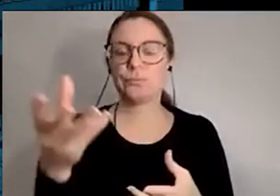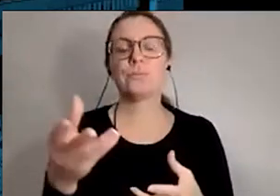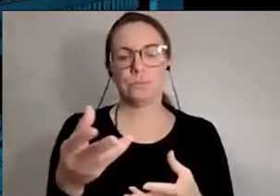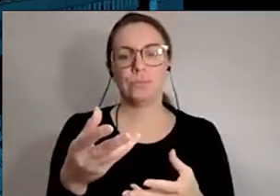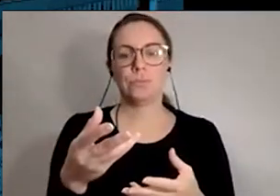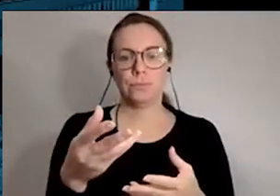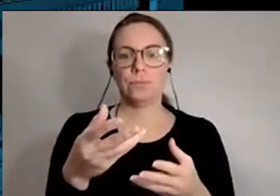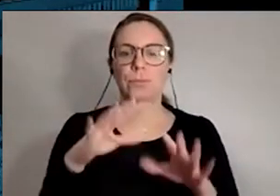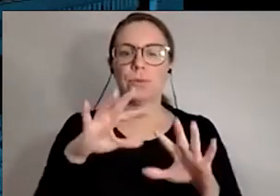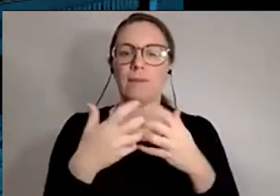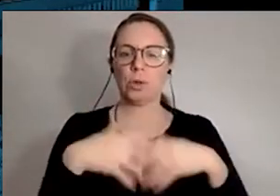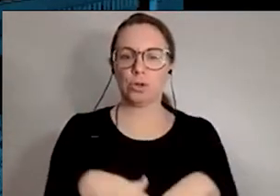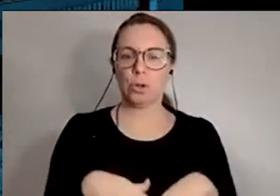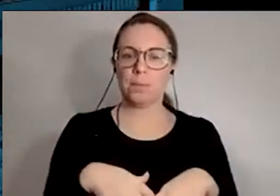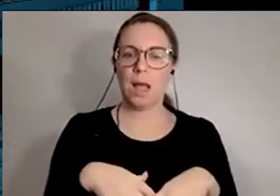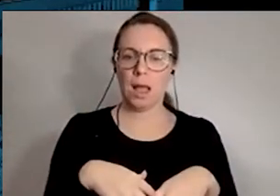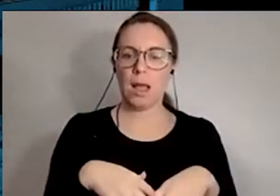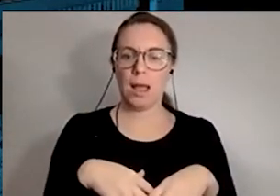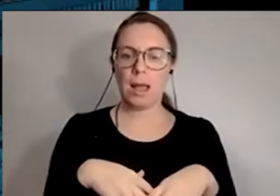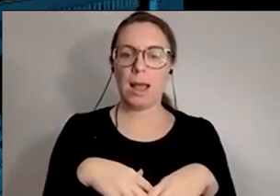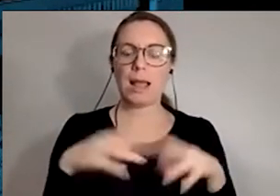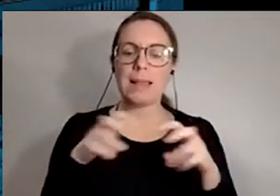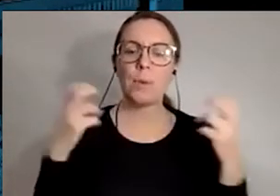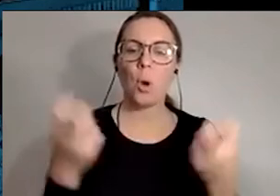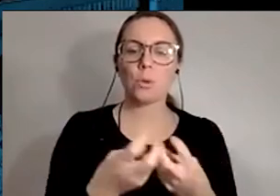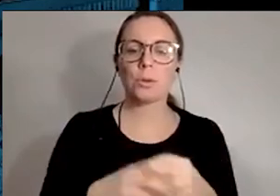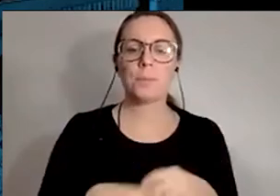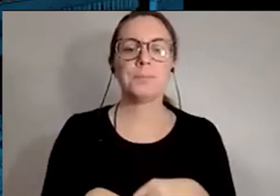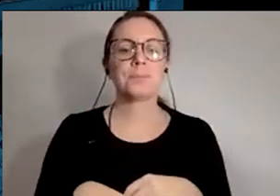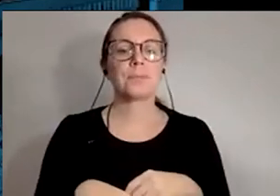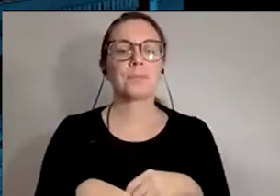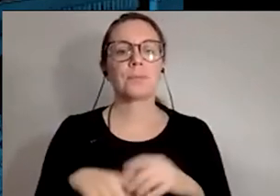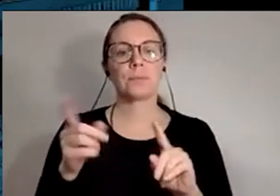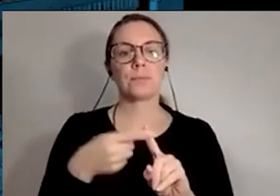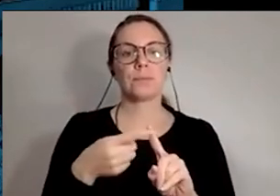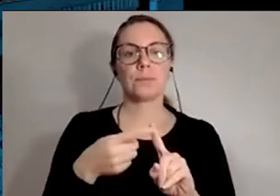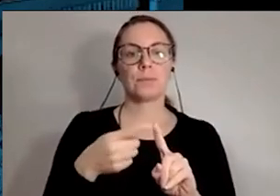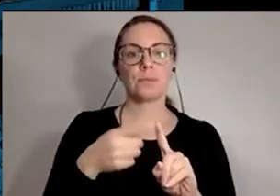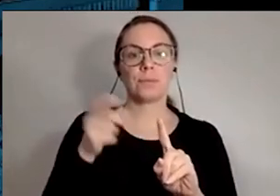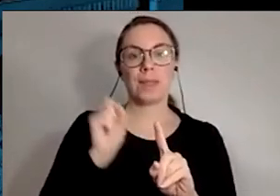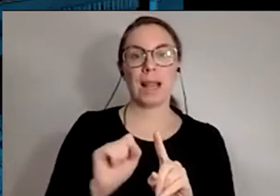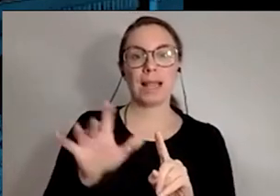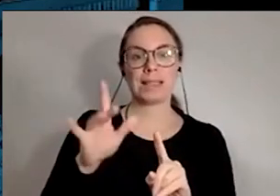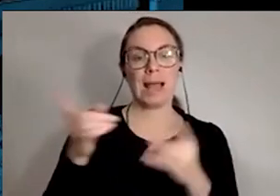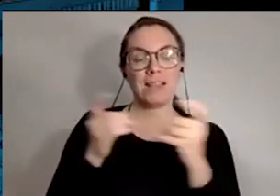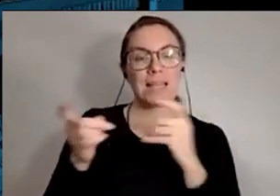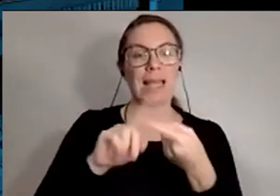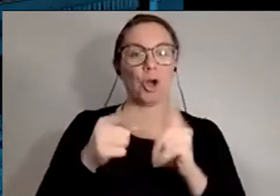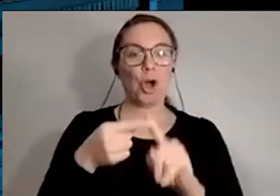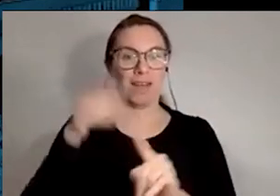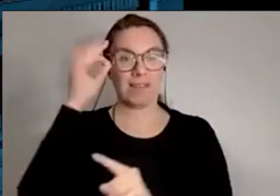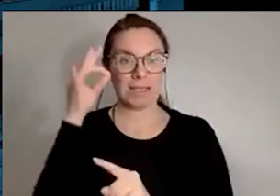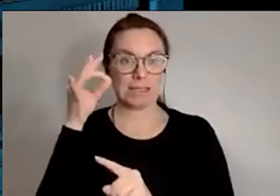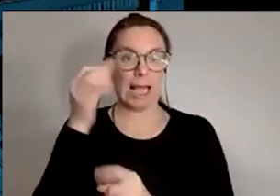modalités de fonctionnement de la table ronde. Dans un premier temps, on va céder la parole à nos invités, à nos collègues français.